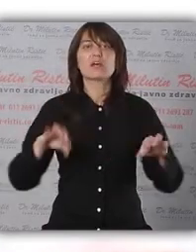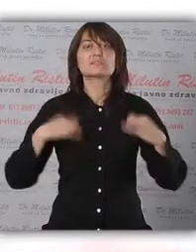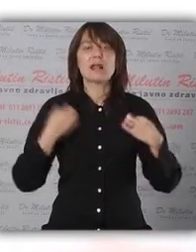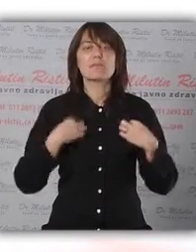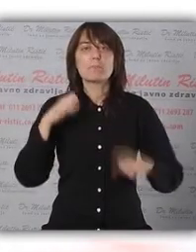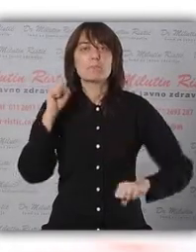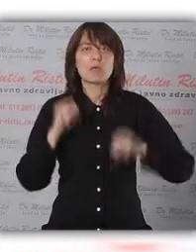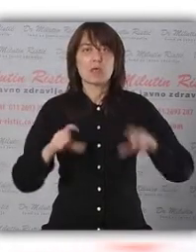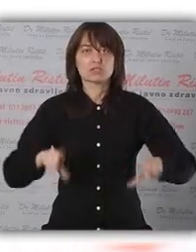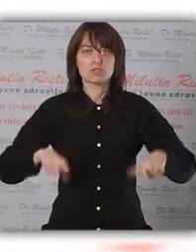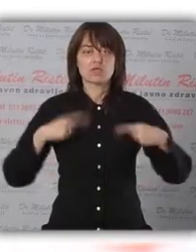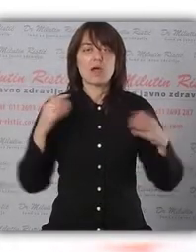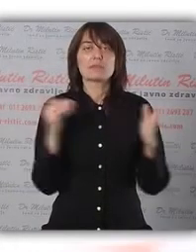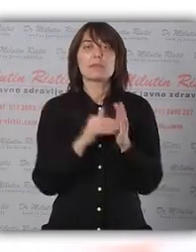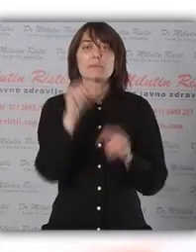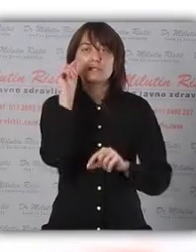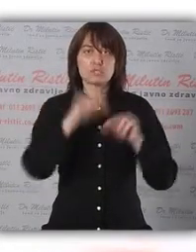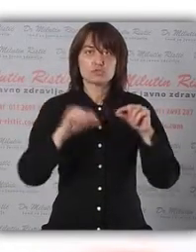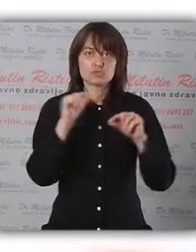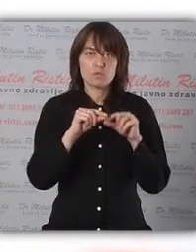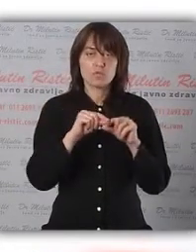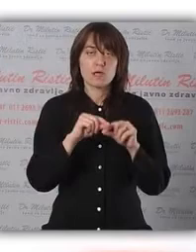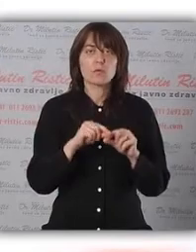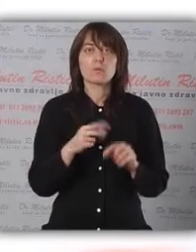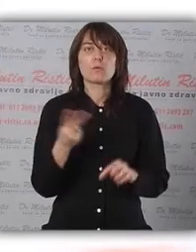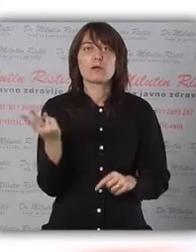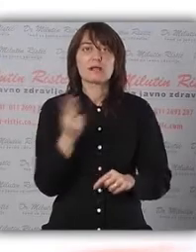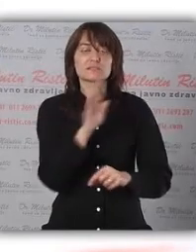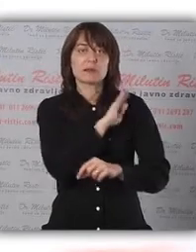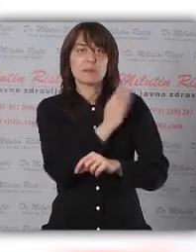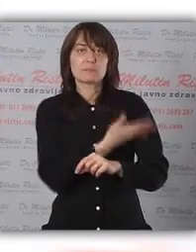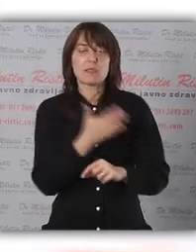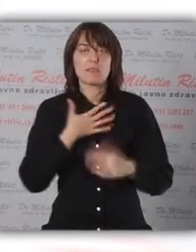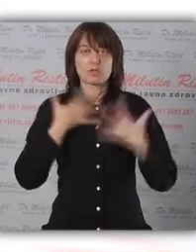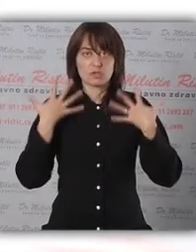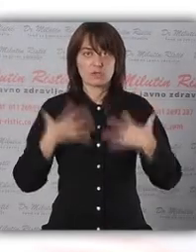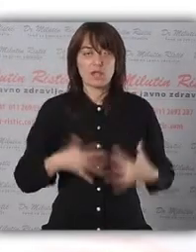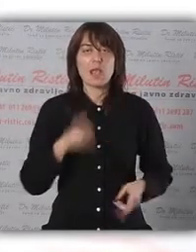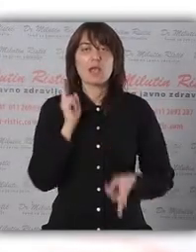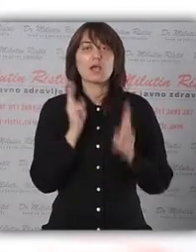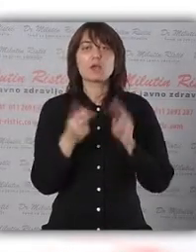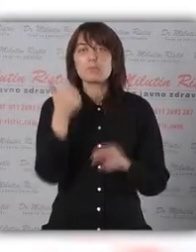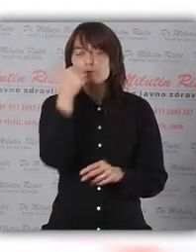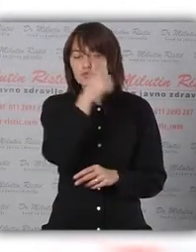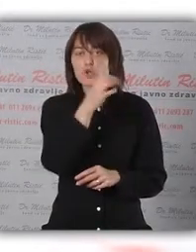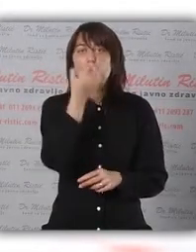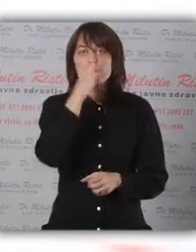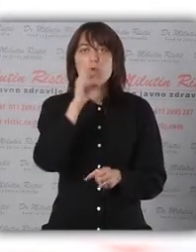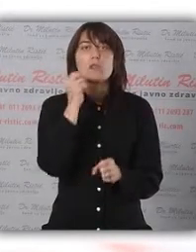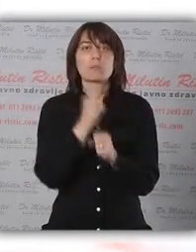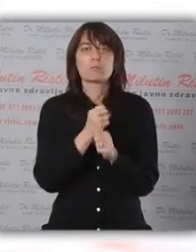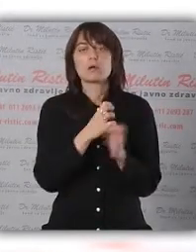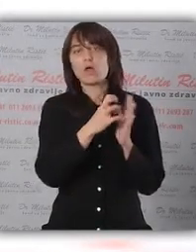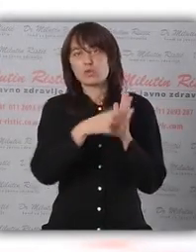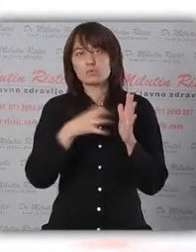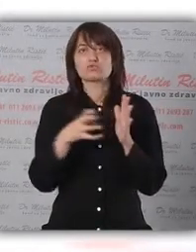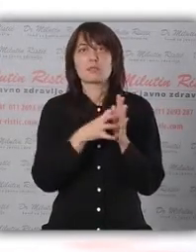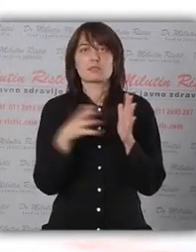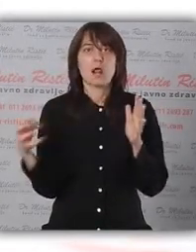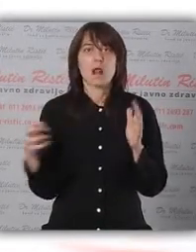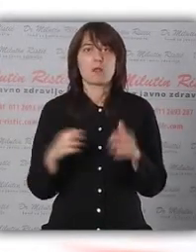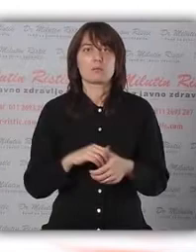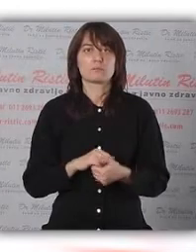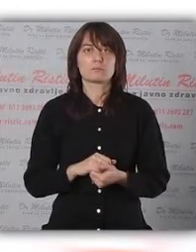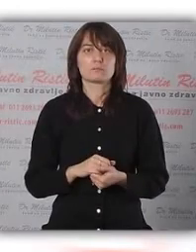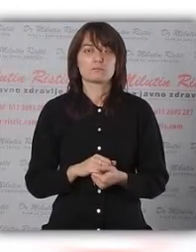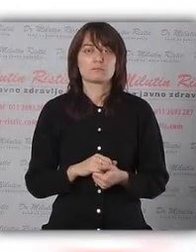u stvari priča o zdravim stilovima života, koji treba da sačuvaju rezervne kapacitete našeg tela kako bi nam što funkcionalnije i